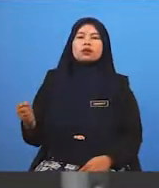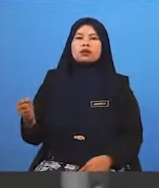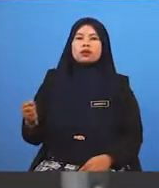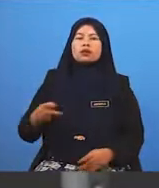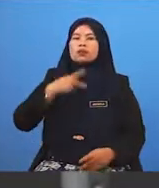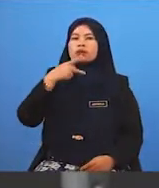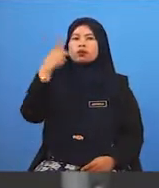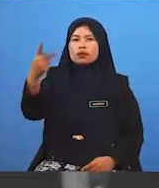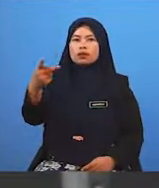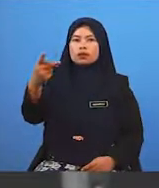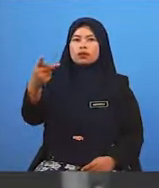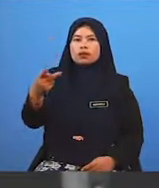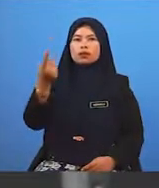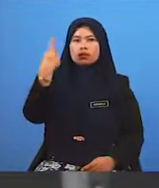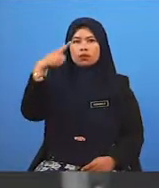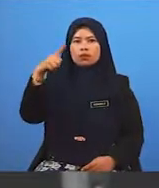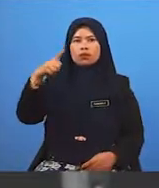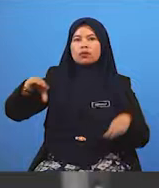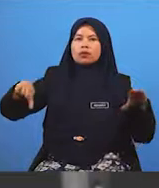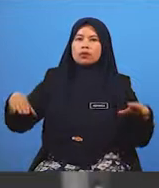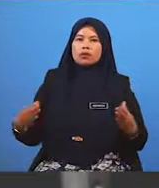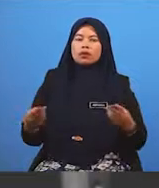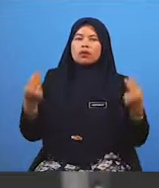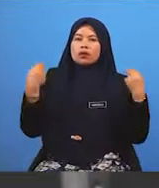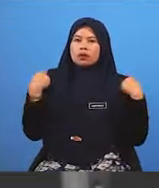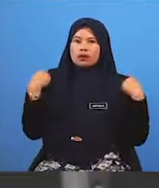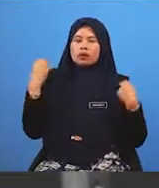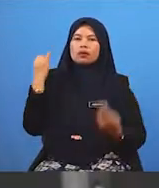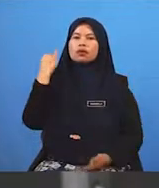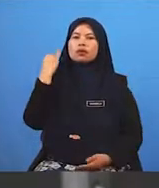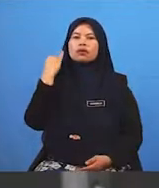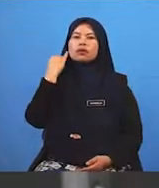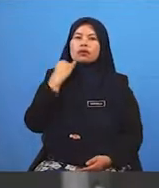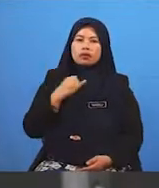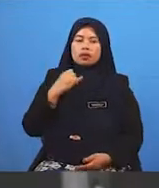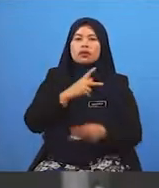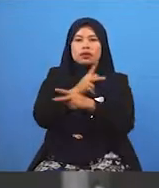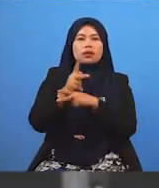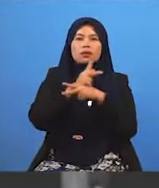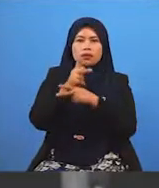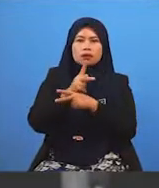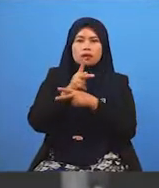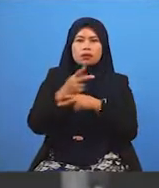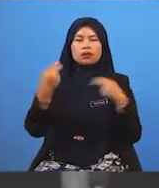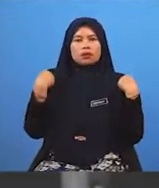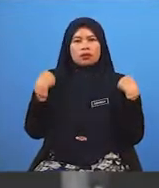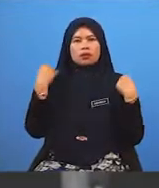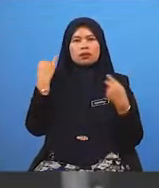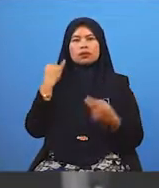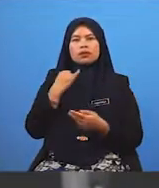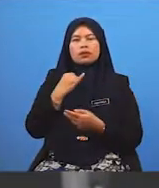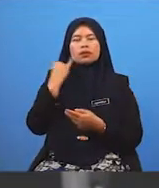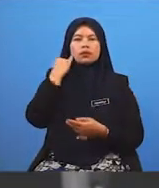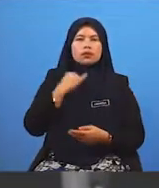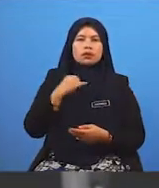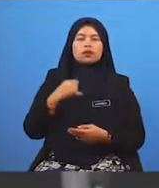diperintahkan untuk menunaikan hak-hak isteri, menjaga maruah isteri serta mengajar isteri